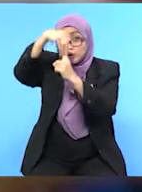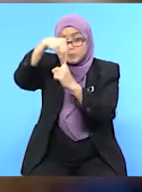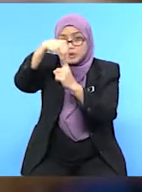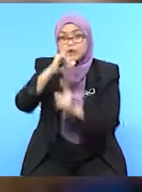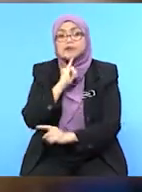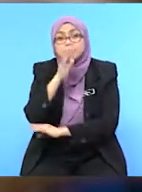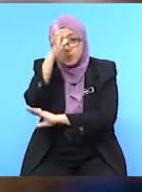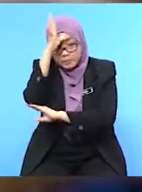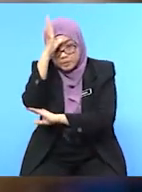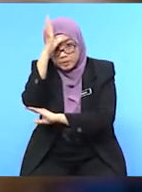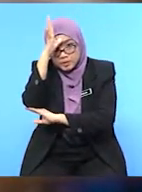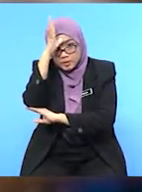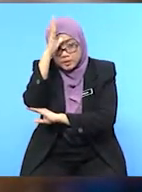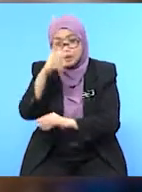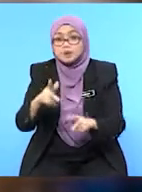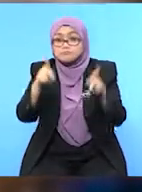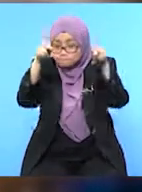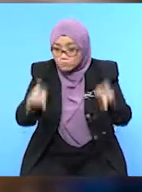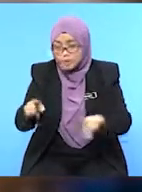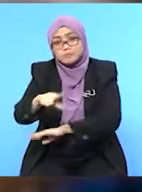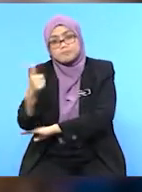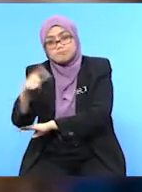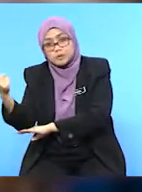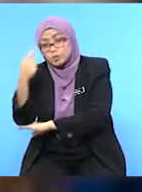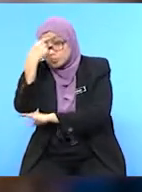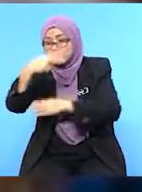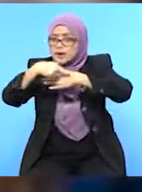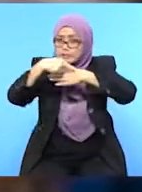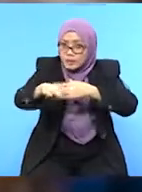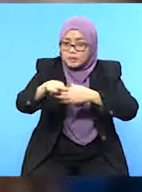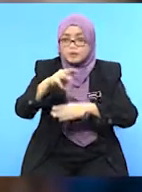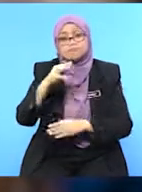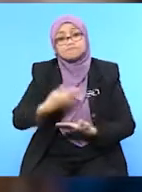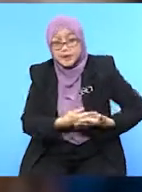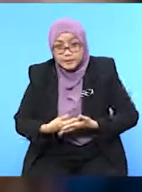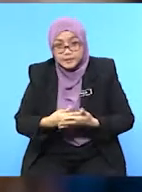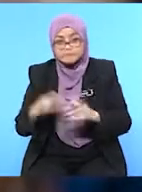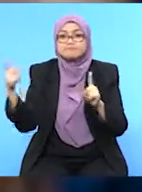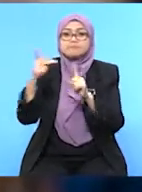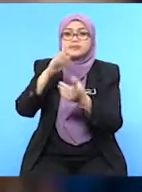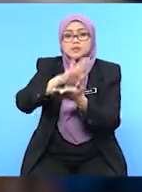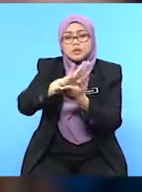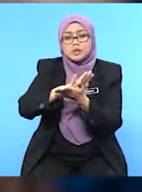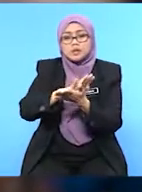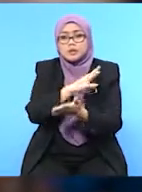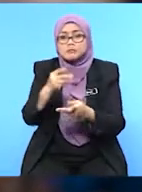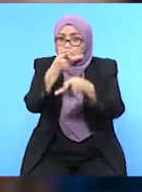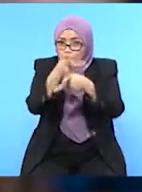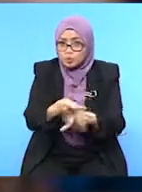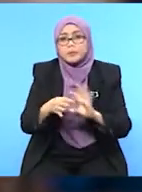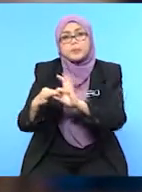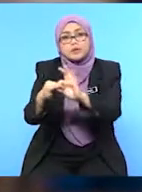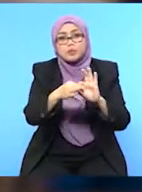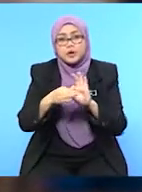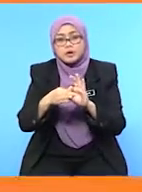ehidupan the sebagai kaum Tuhan tak bertepi sekolah sekaligus menjadi satu media memang sangat baik untuk mengukur kepaduan dalam